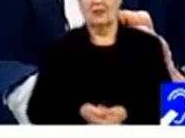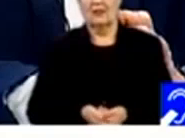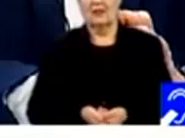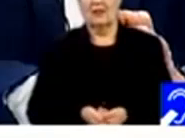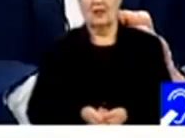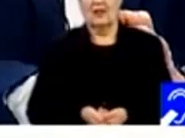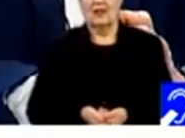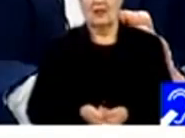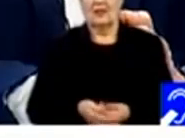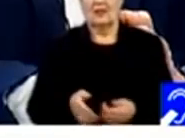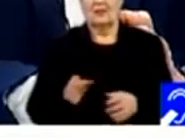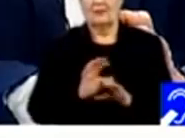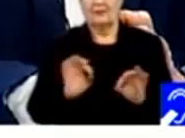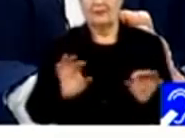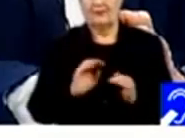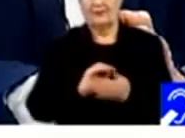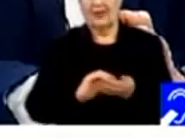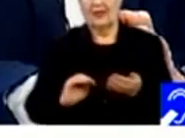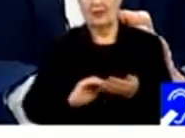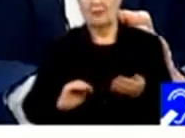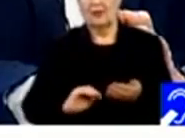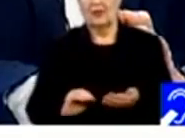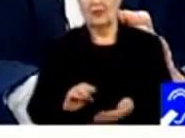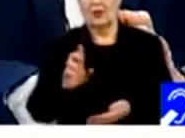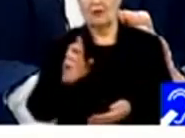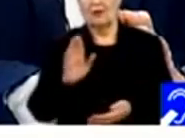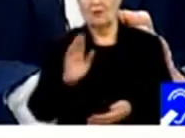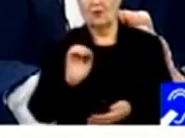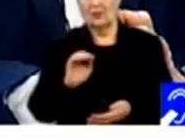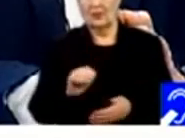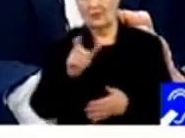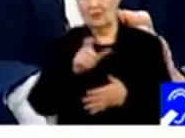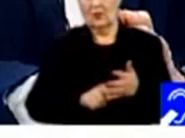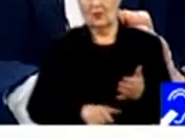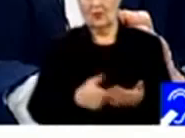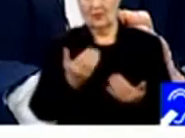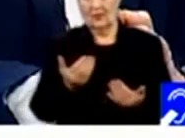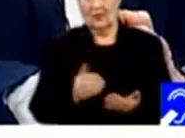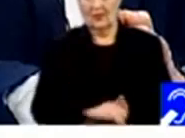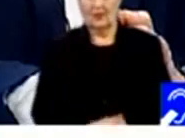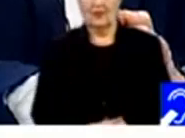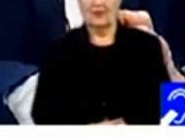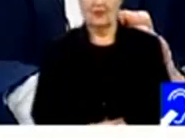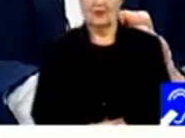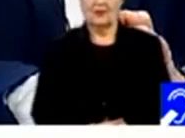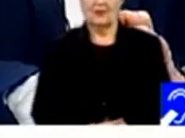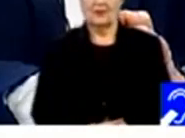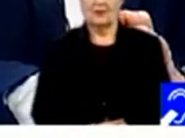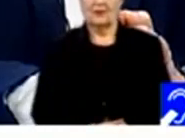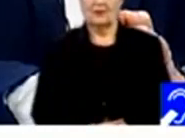treabă. În ordinea înscrierii în buletinul de vot. Domnule Ceban, începem cu dumneavoastră. Într-un minut.